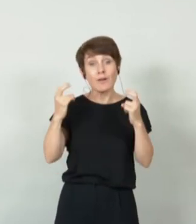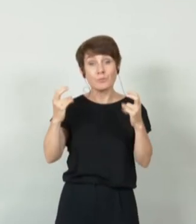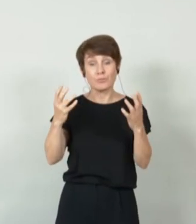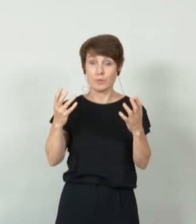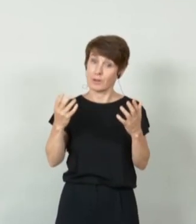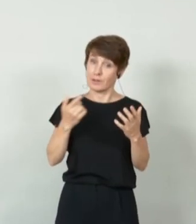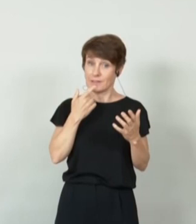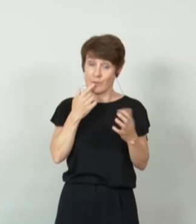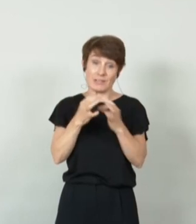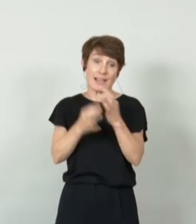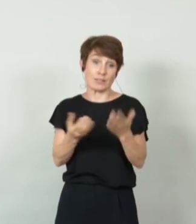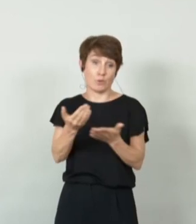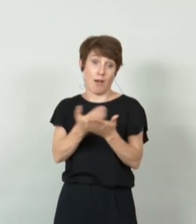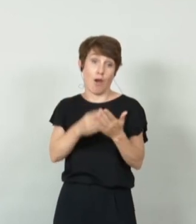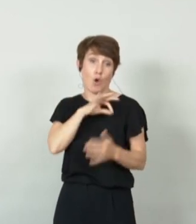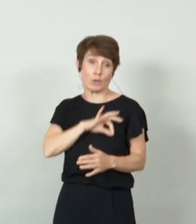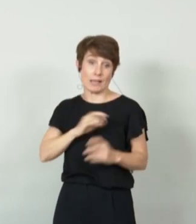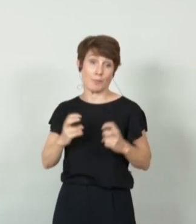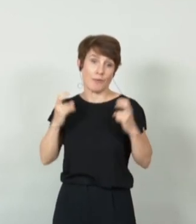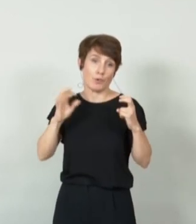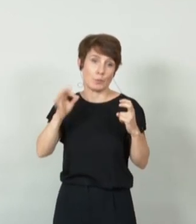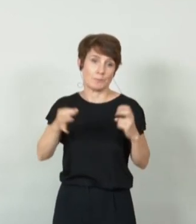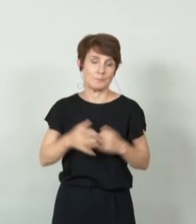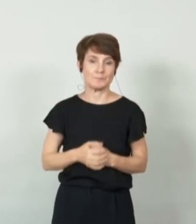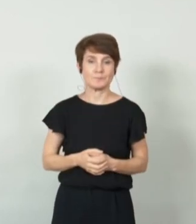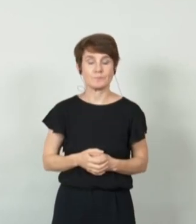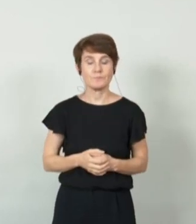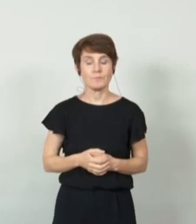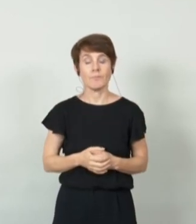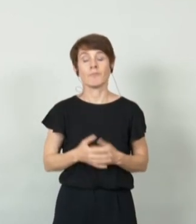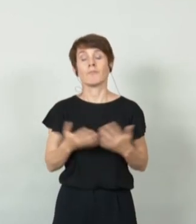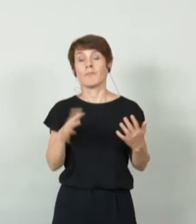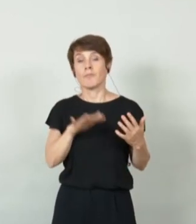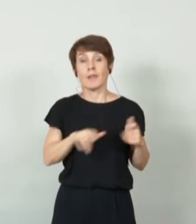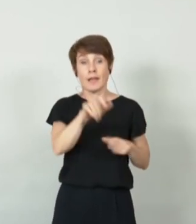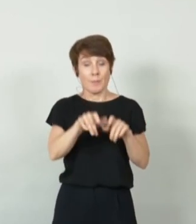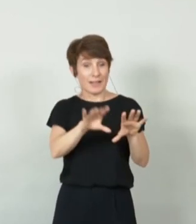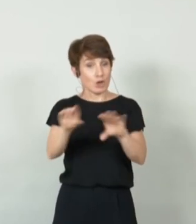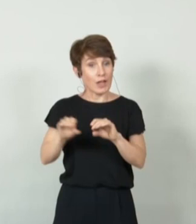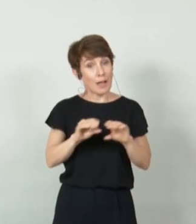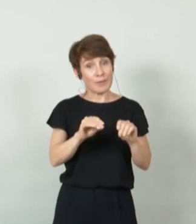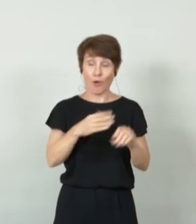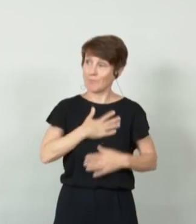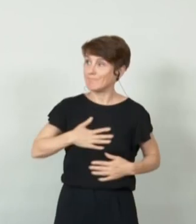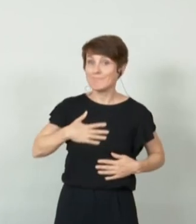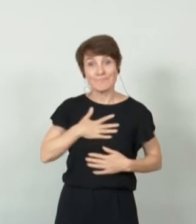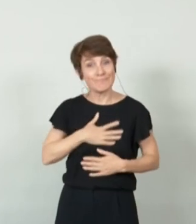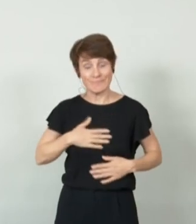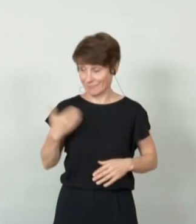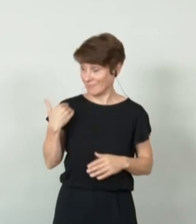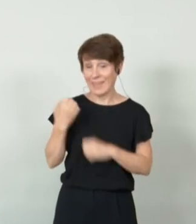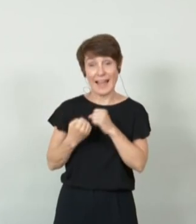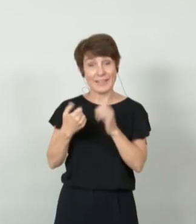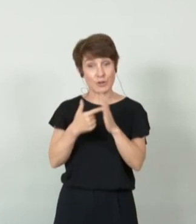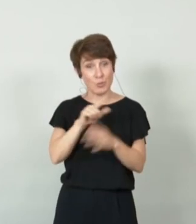la moitié des recettes supplémentaires les Grenoblois et les Grenoblois seront ravis d'apprendre qu'ils ont payé en 2022 et donc sans